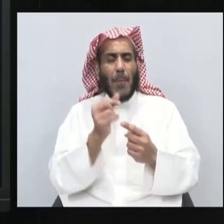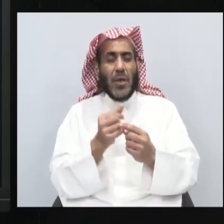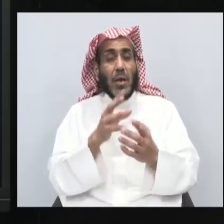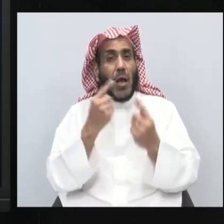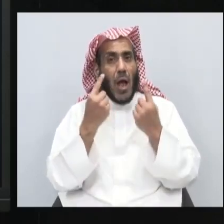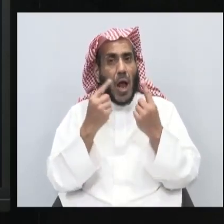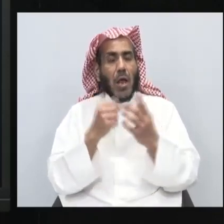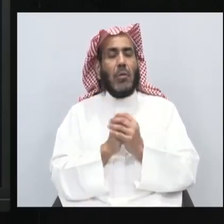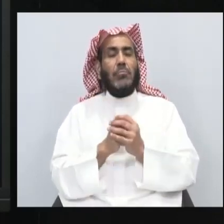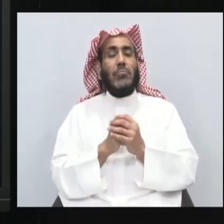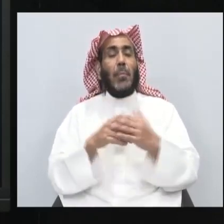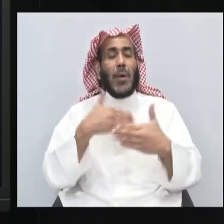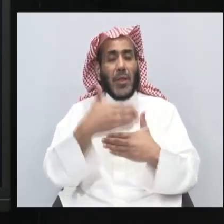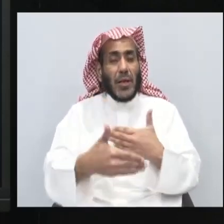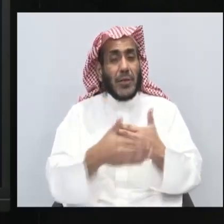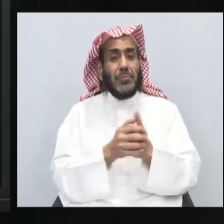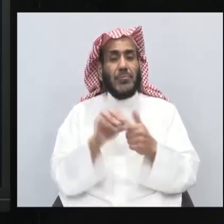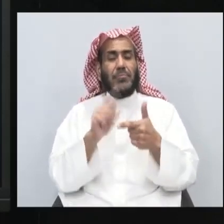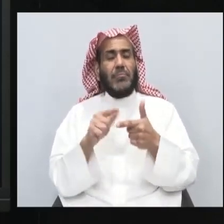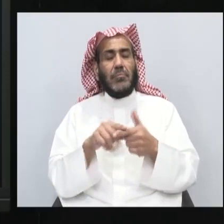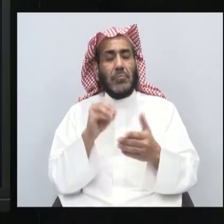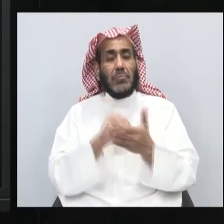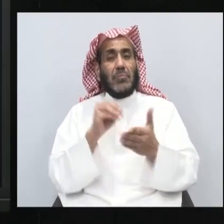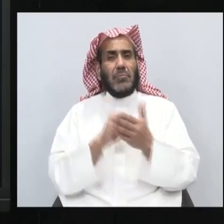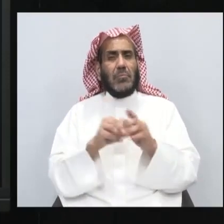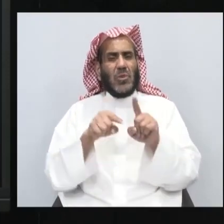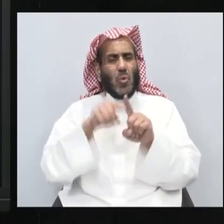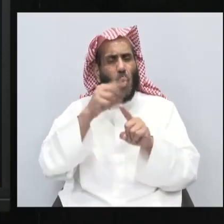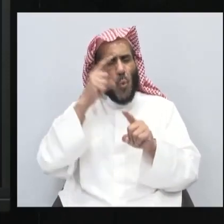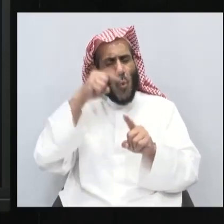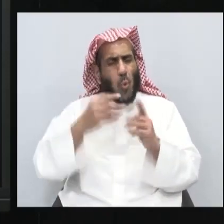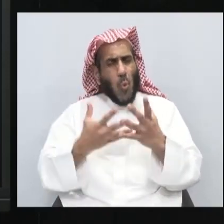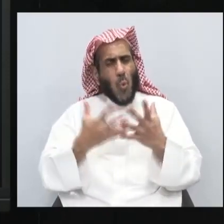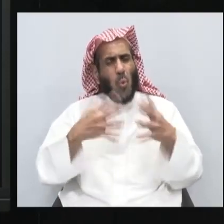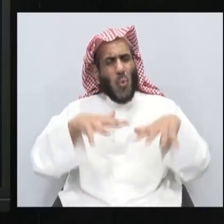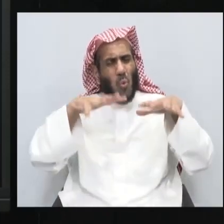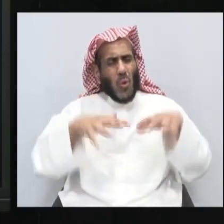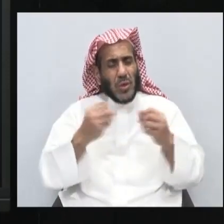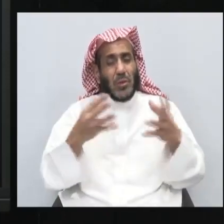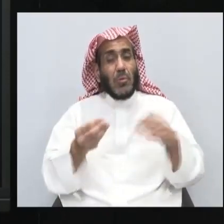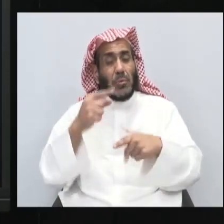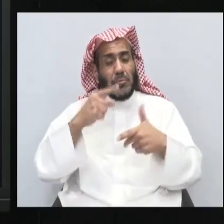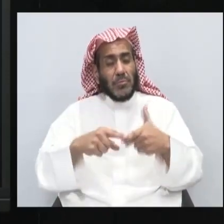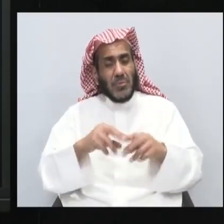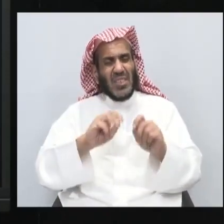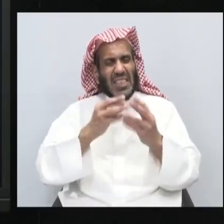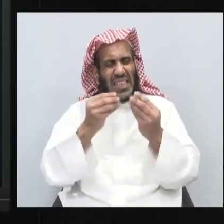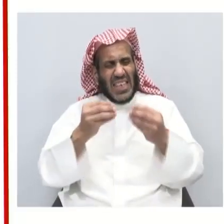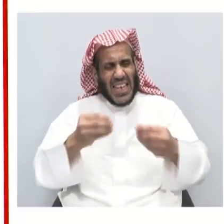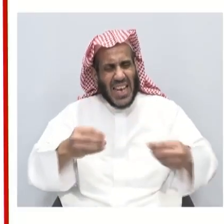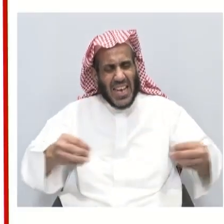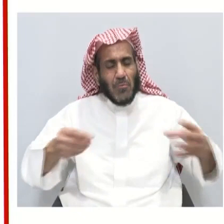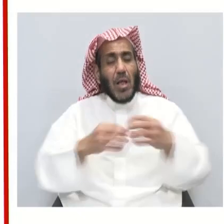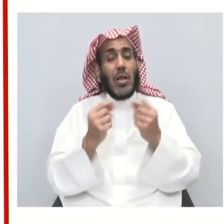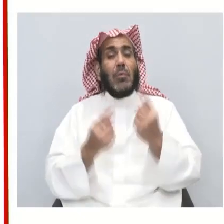حية، بعد ذلك تكون هناك درجة حرارة عالية وضغط شديد، ثم تتحلل